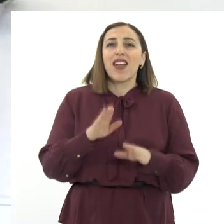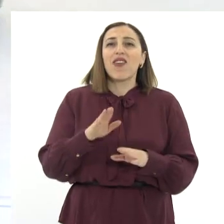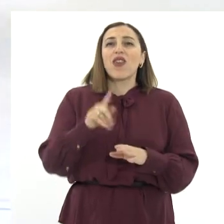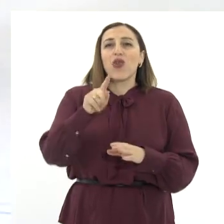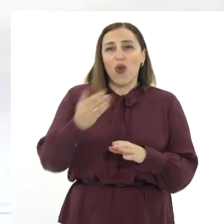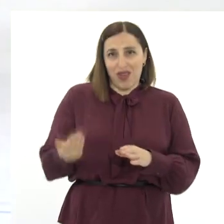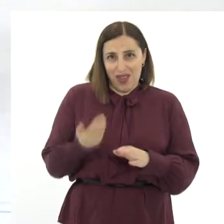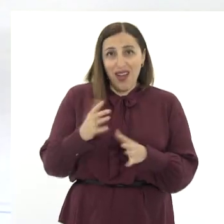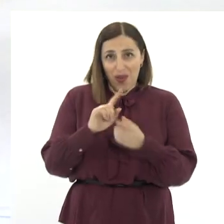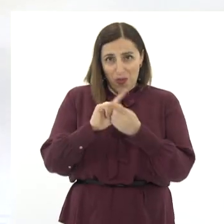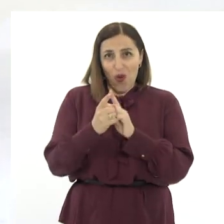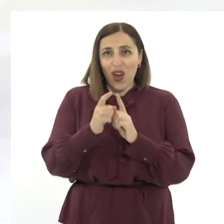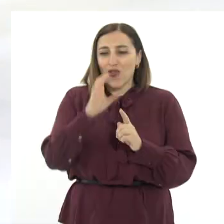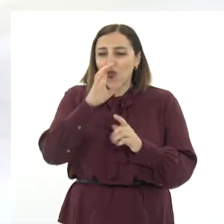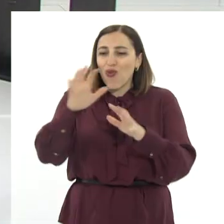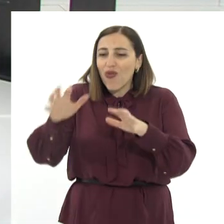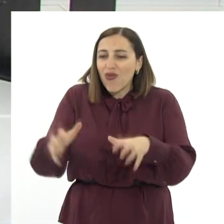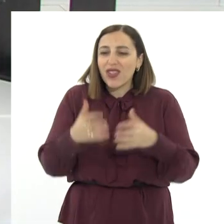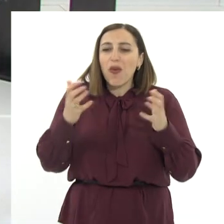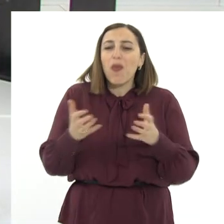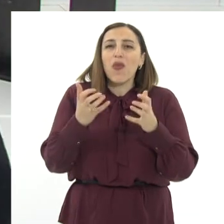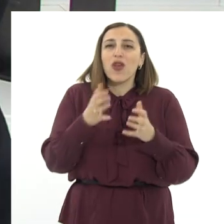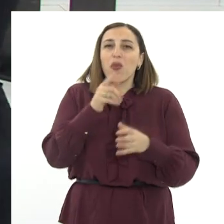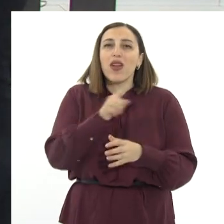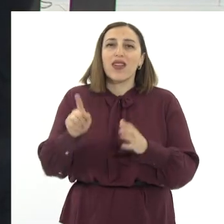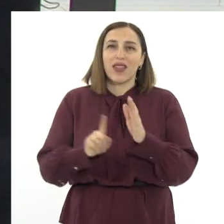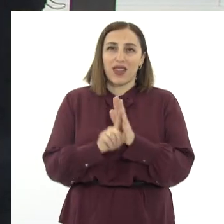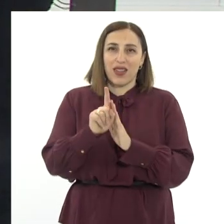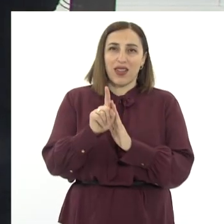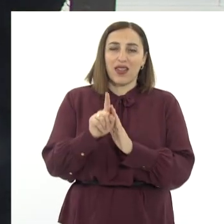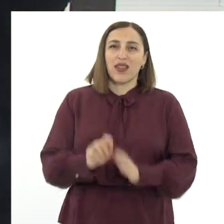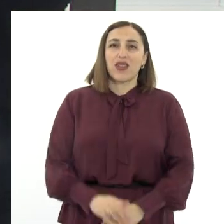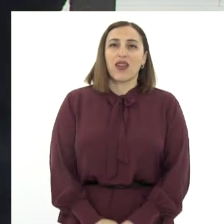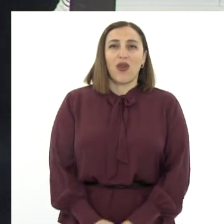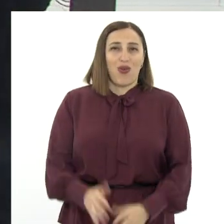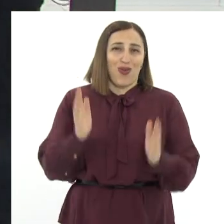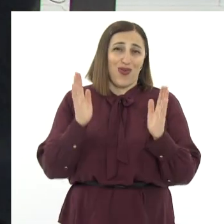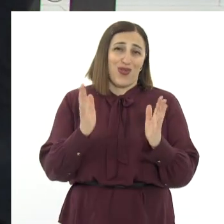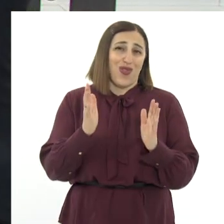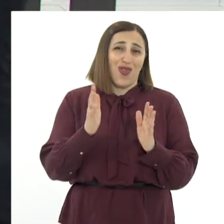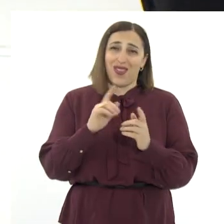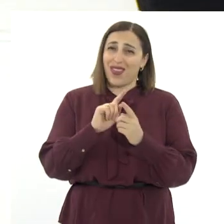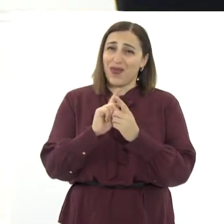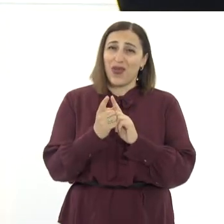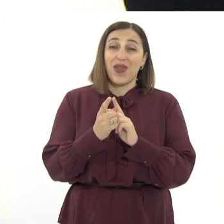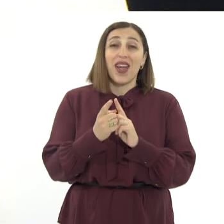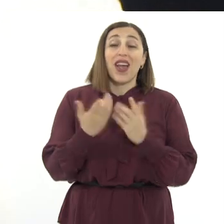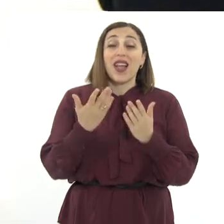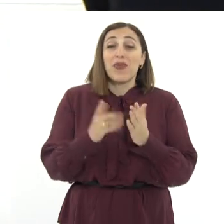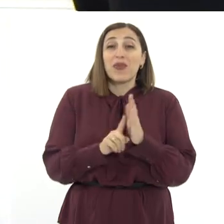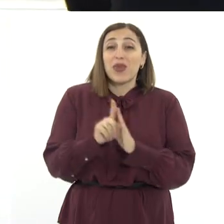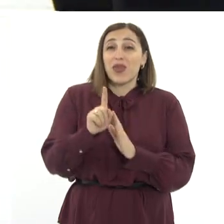Իսկ ինչպես է փոխվել ձեր կյանքը մարտի հայտնվելով։ Դուք ինչպես փոխվեցիք։ Շատ բան։ Երբ ավելի մոտ